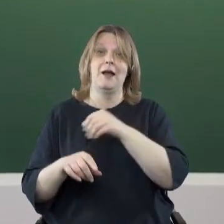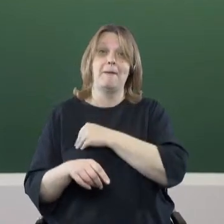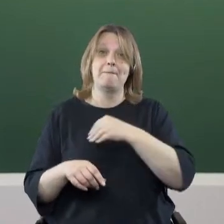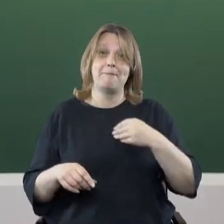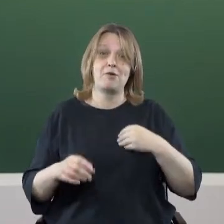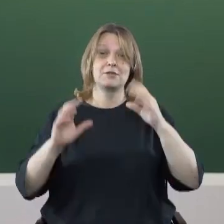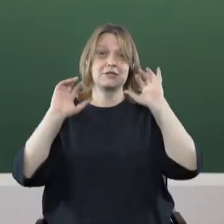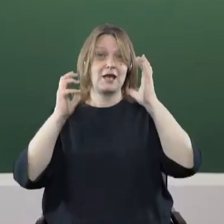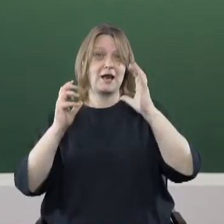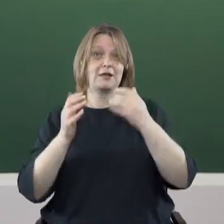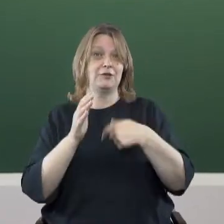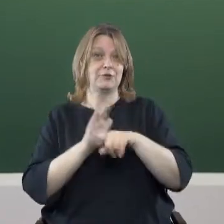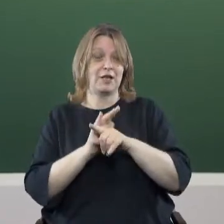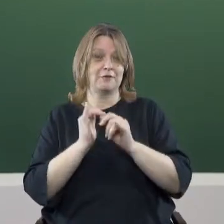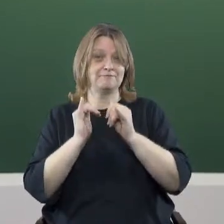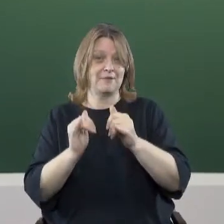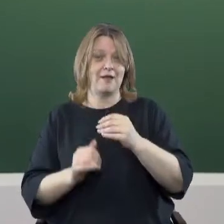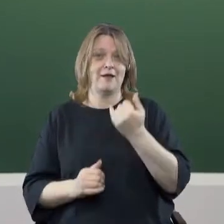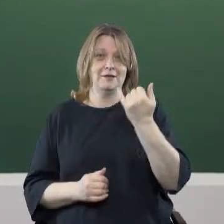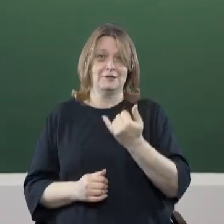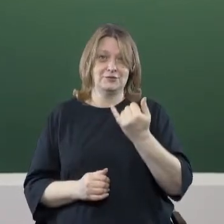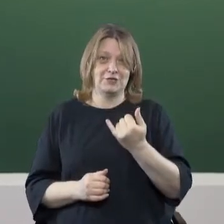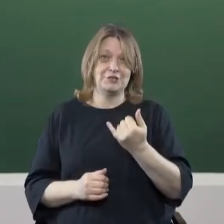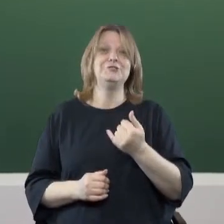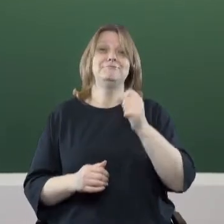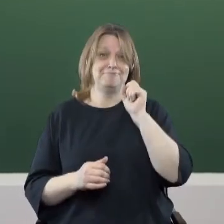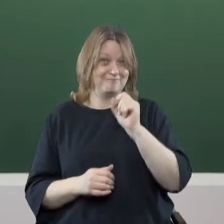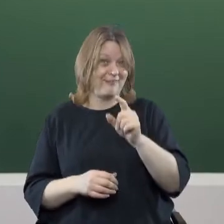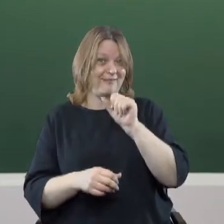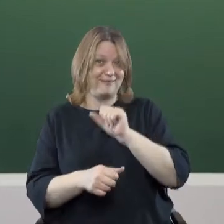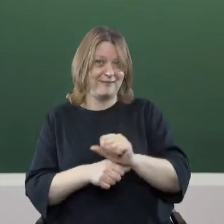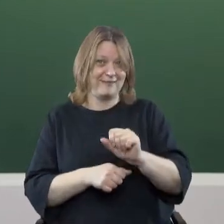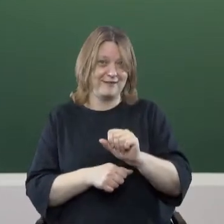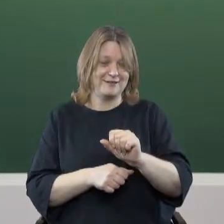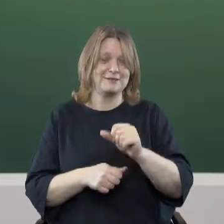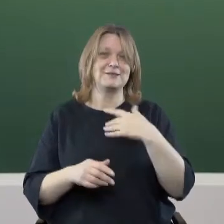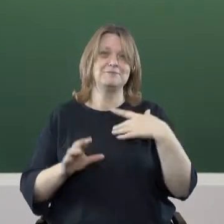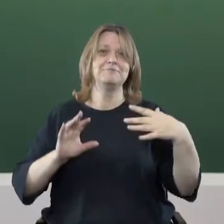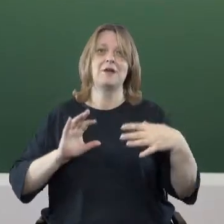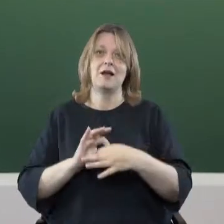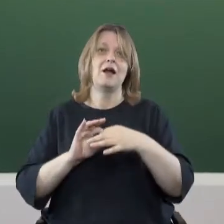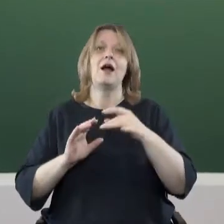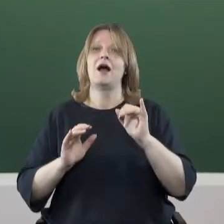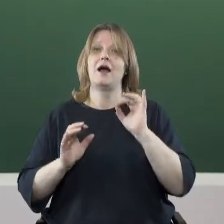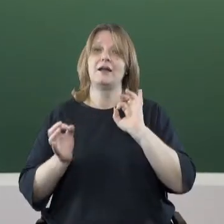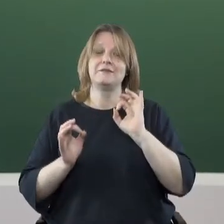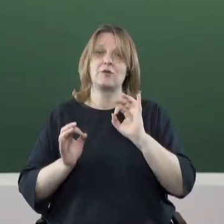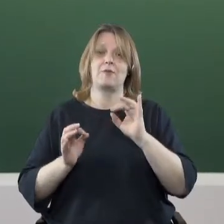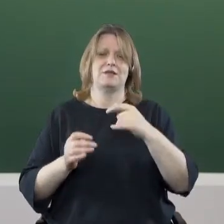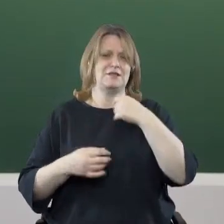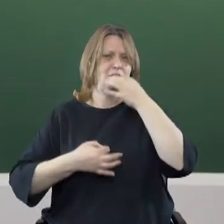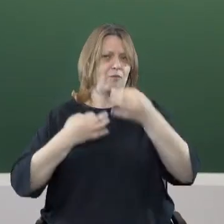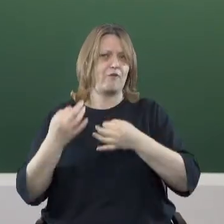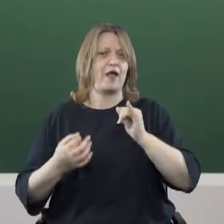Polskie Radio Dzieciom także nadaje audycje między innymi związane z bezpieczeństwem drogowym. Mówi, jak